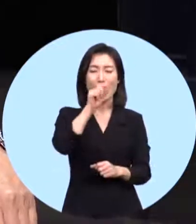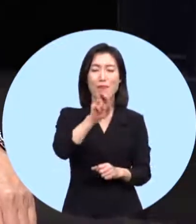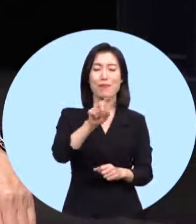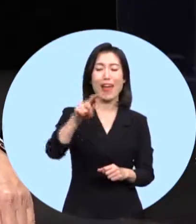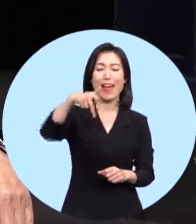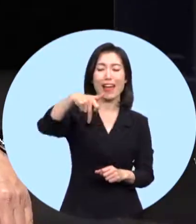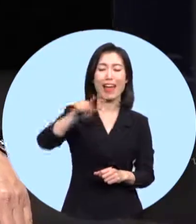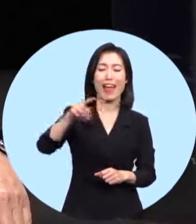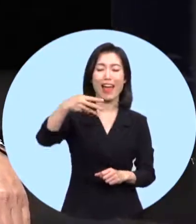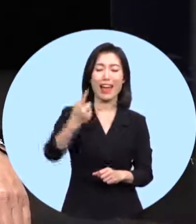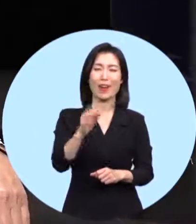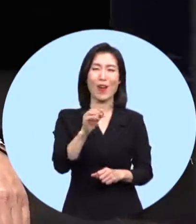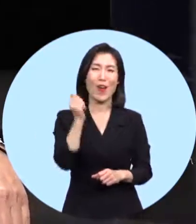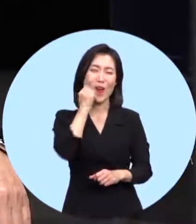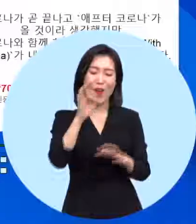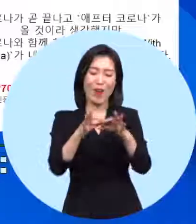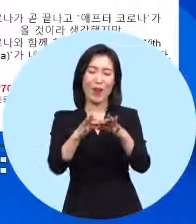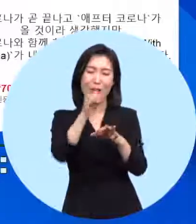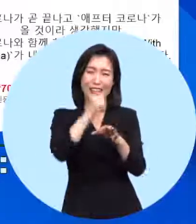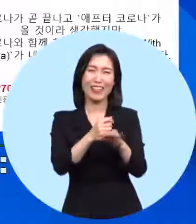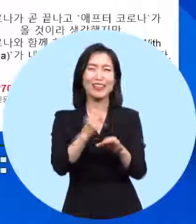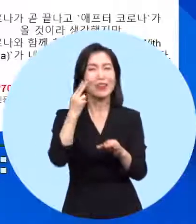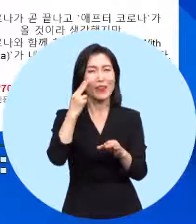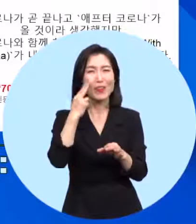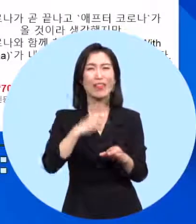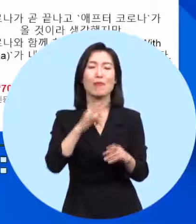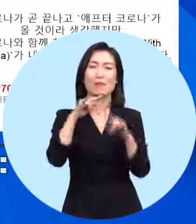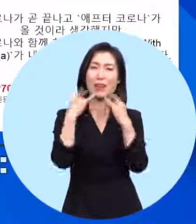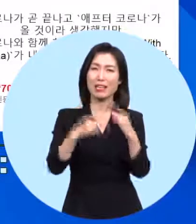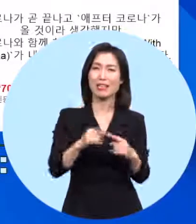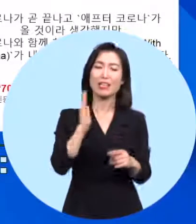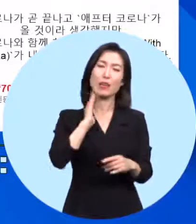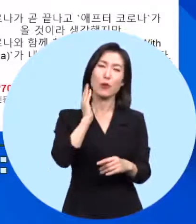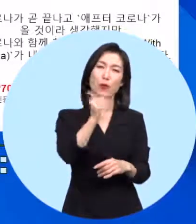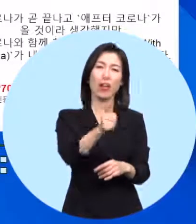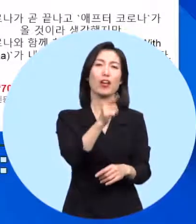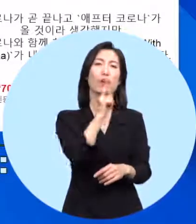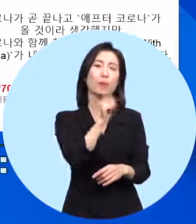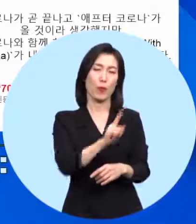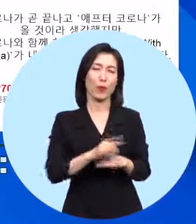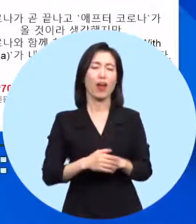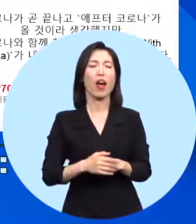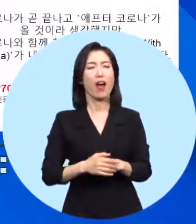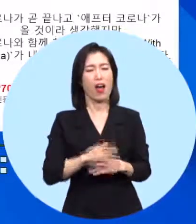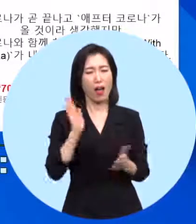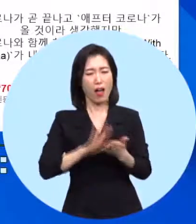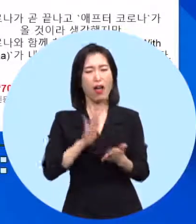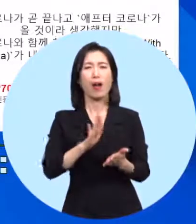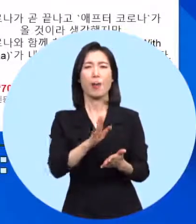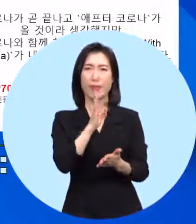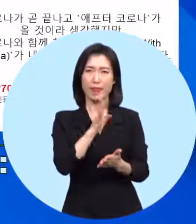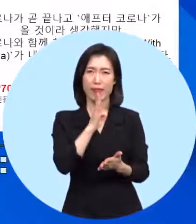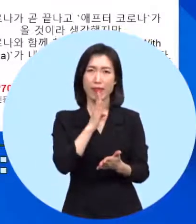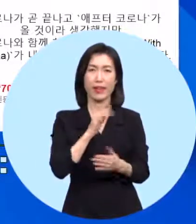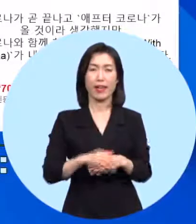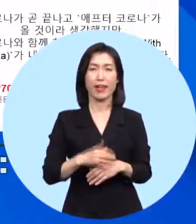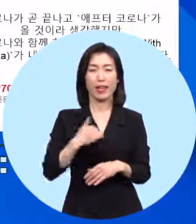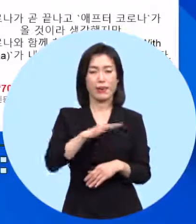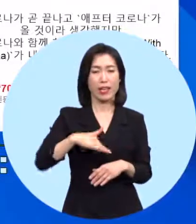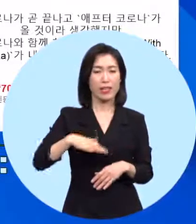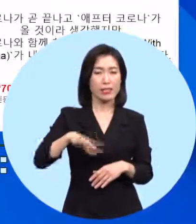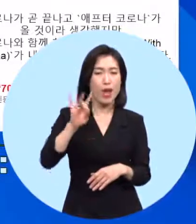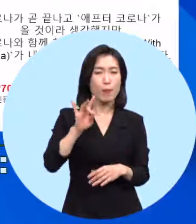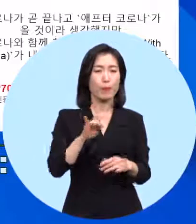프랑스 마크롱 대통령께서는 9월에 야, 맞다. 우리도 처음에는